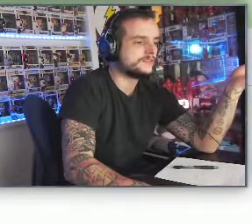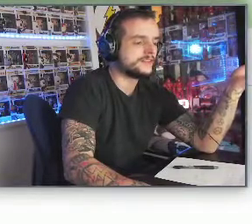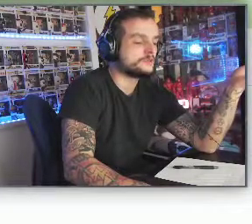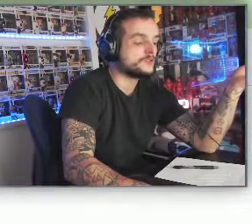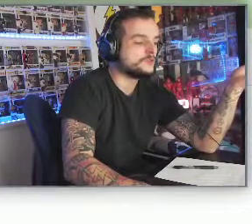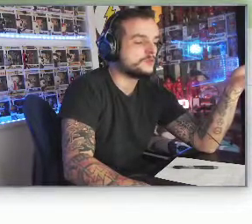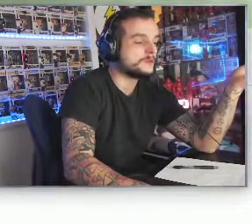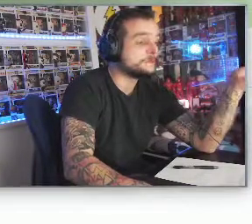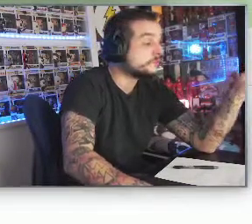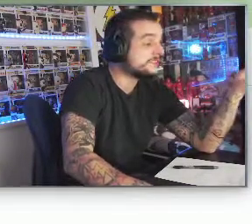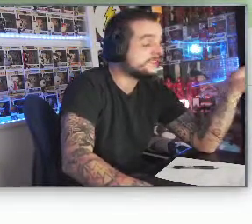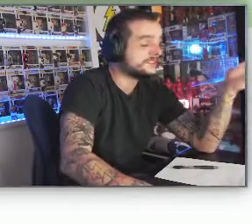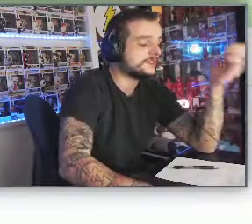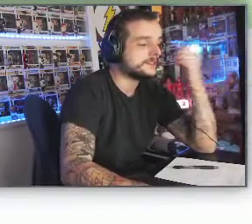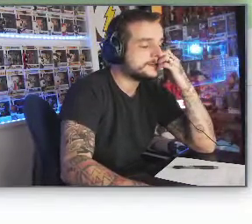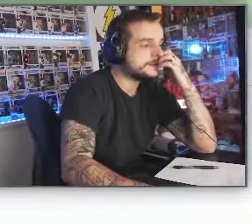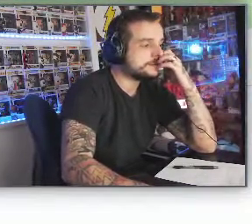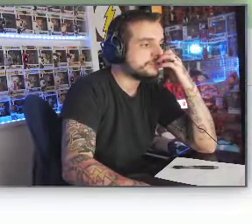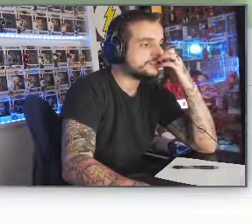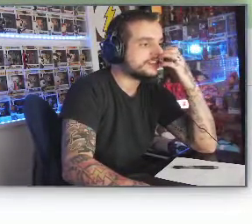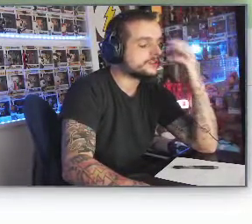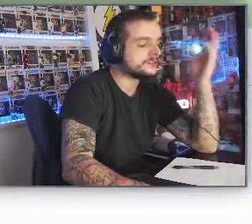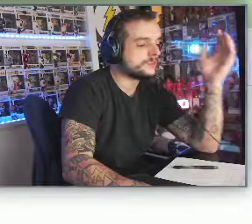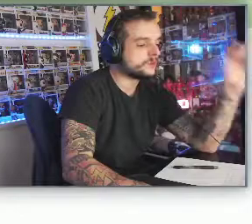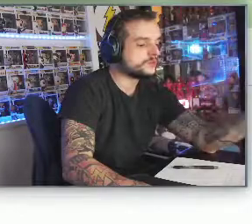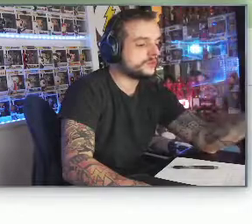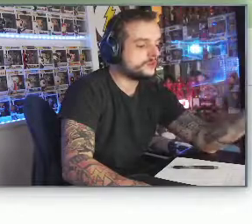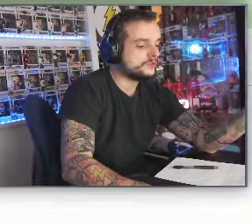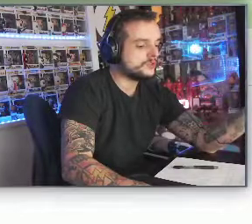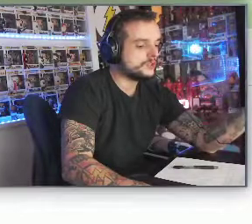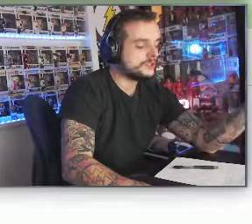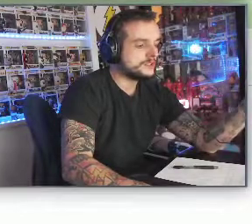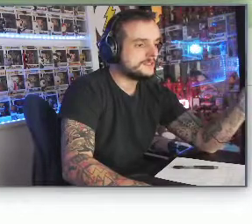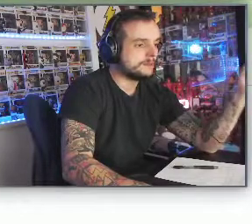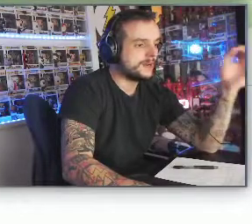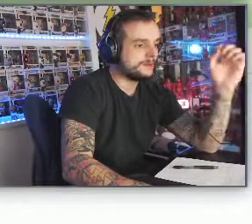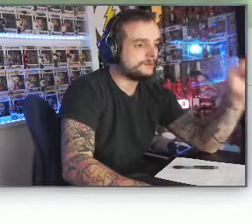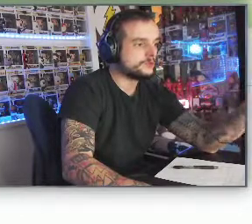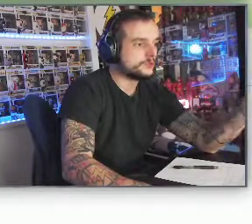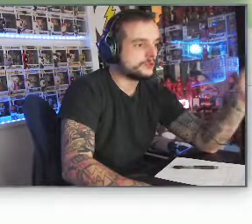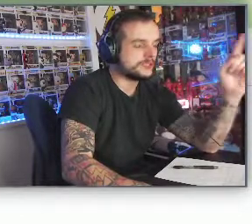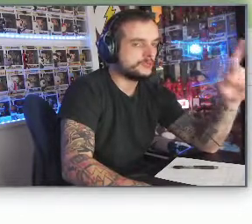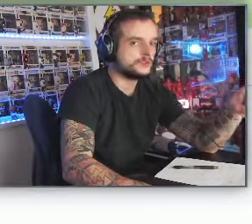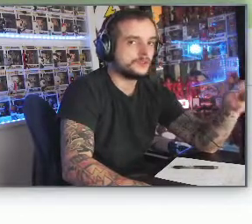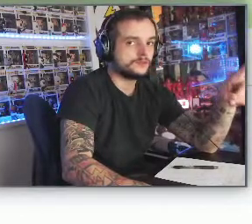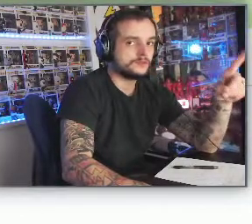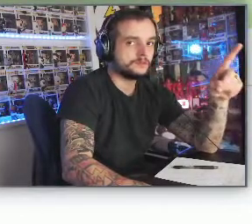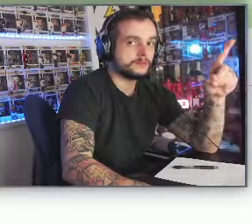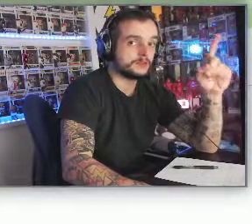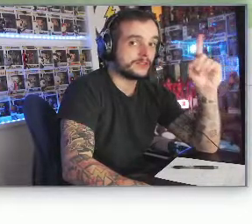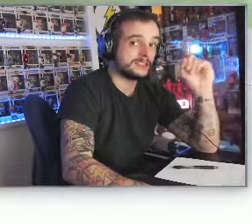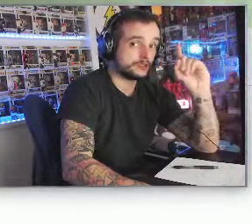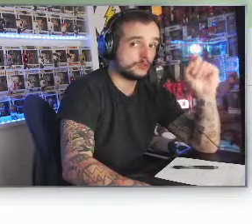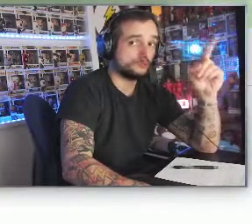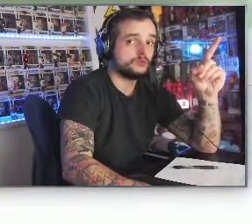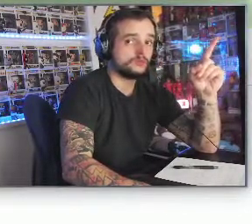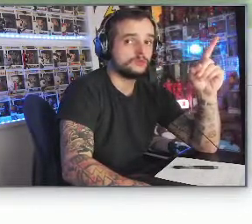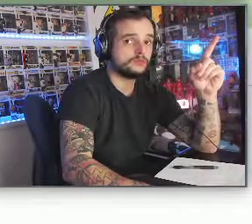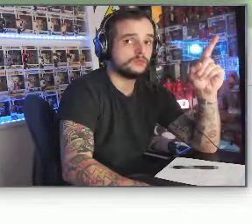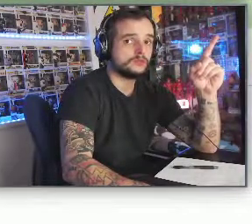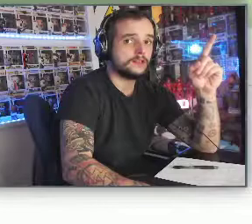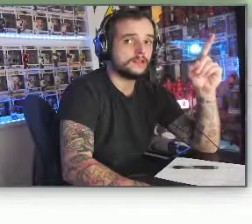10 ans, enfin de moins de 12 ans, même moins de 10. Mais c'est-à-dire que quand t'as 11 ans, t'as pas la même dose que quand t'as 12 ans. Parce que c'est vrai que ça change